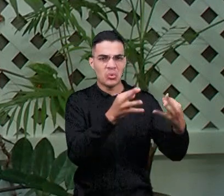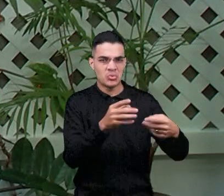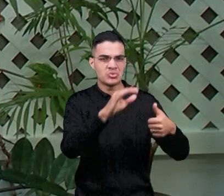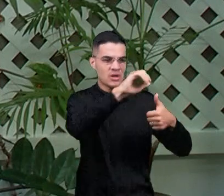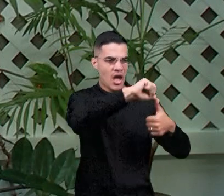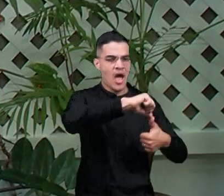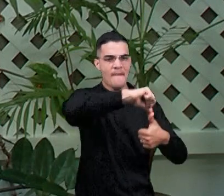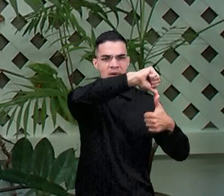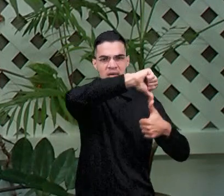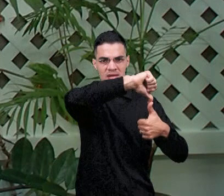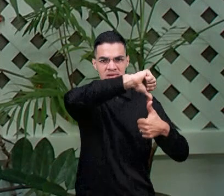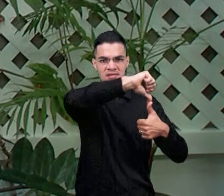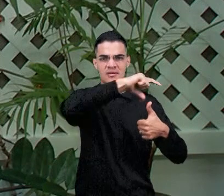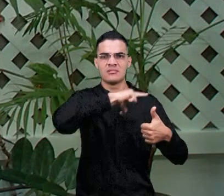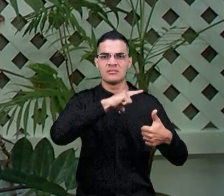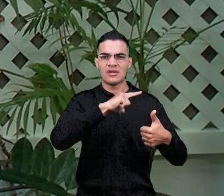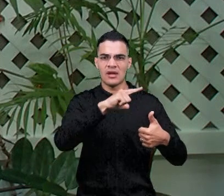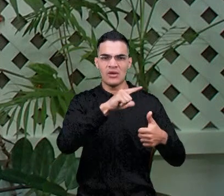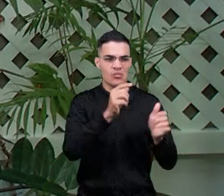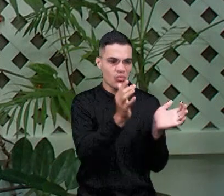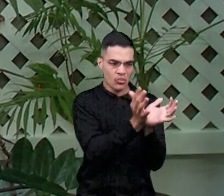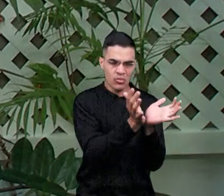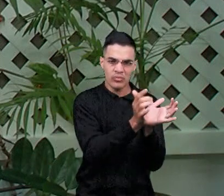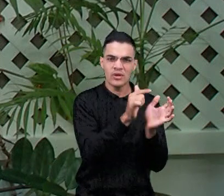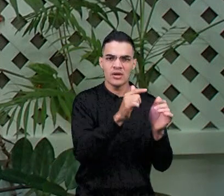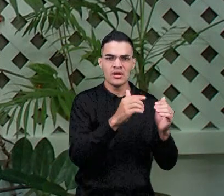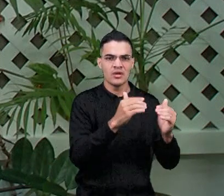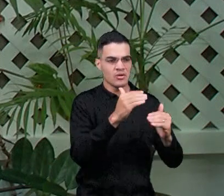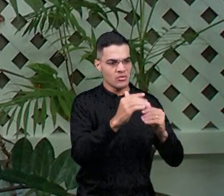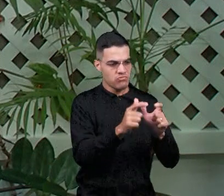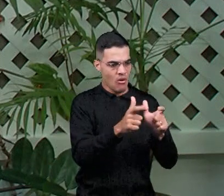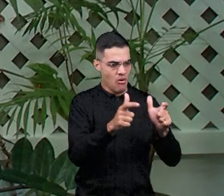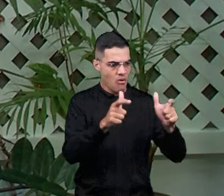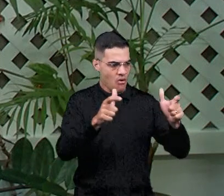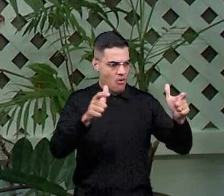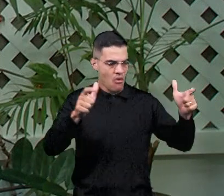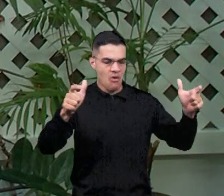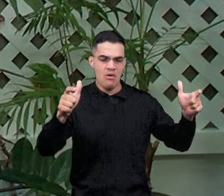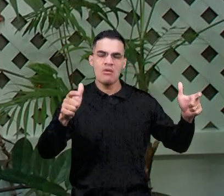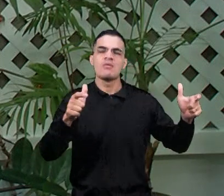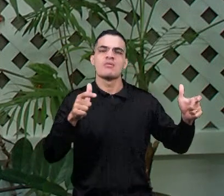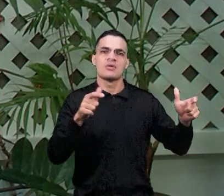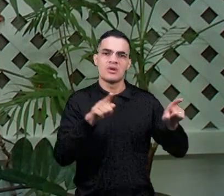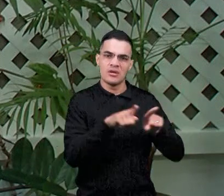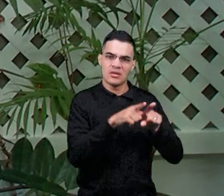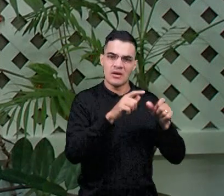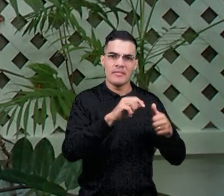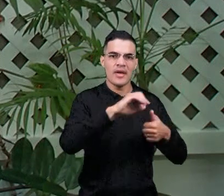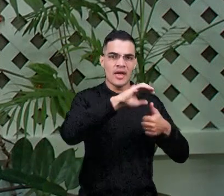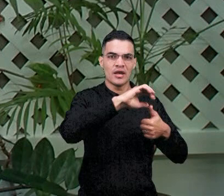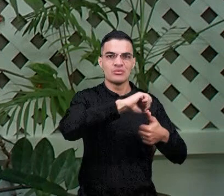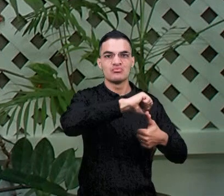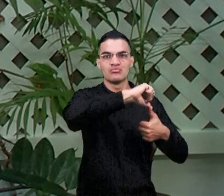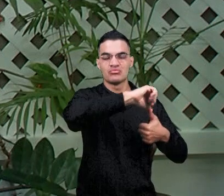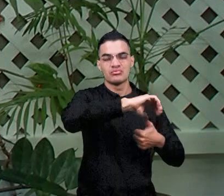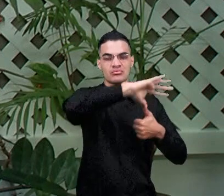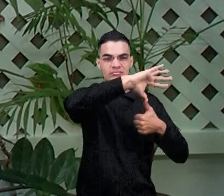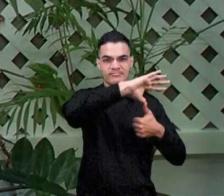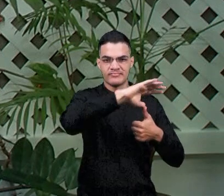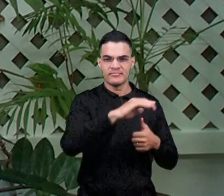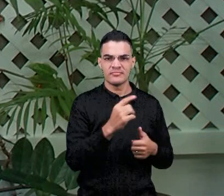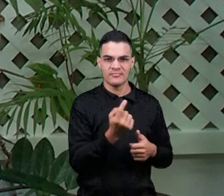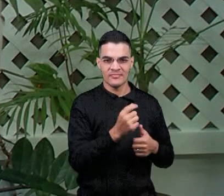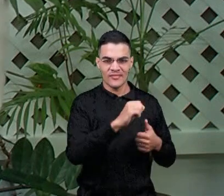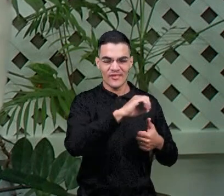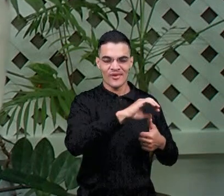l'Amérique centrale. Il y a une croissance accentuée dans toute l'Amérique centrale et l'Amérique du Sud. Aujourd'hui, nous comptons